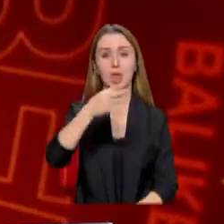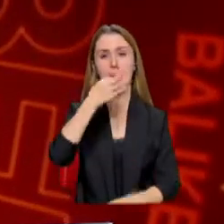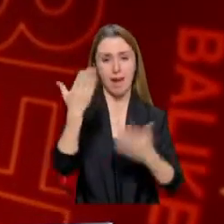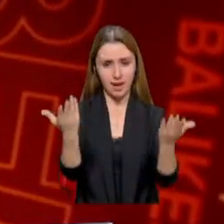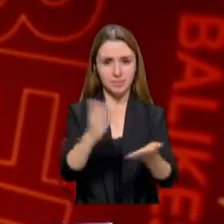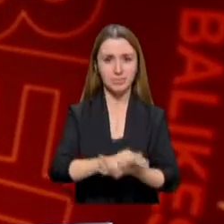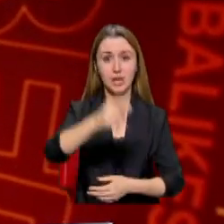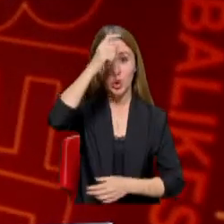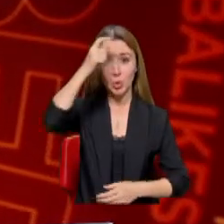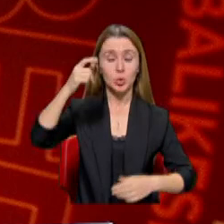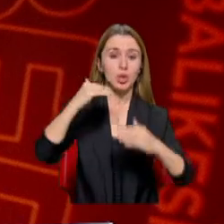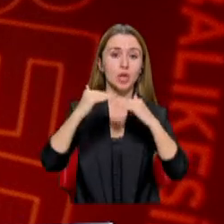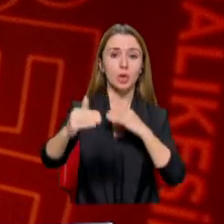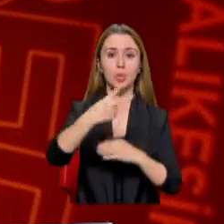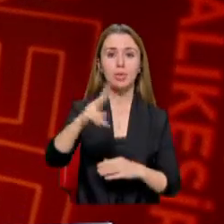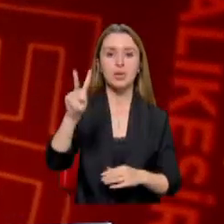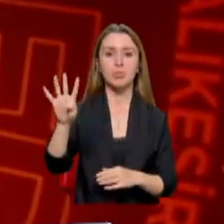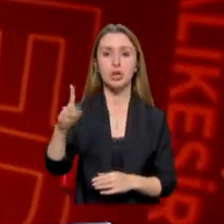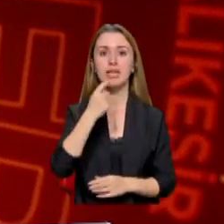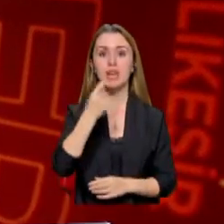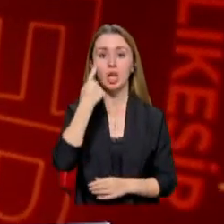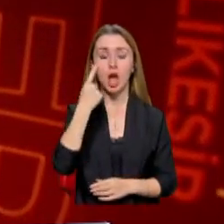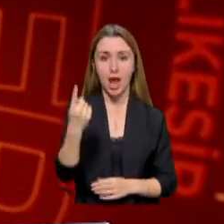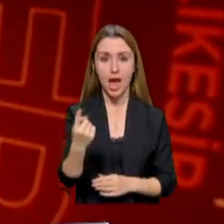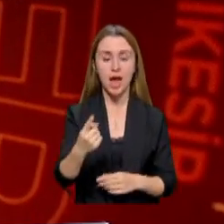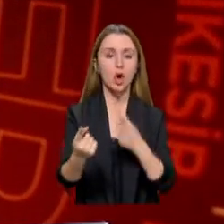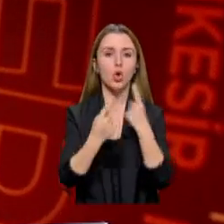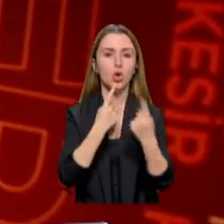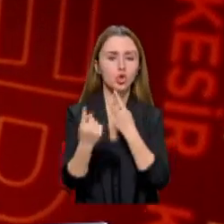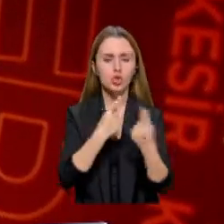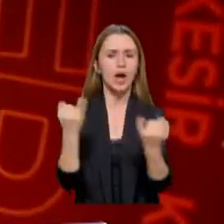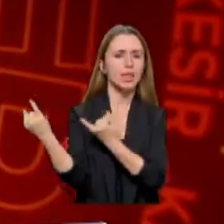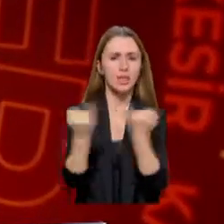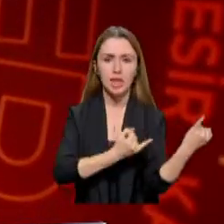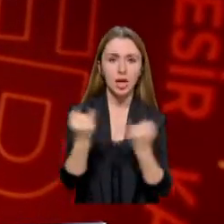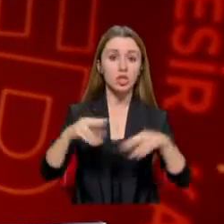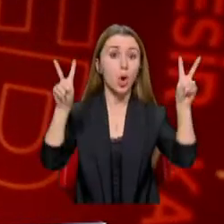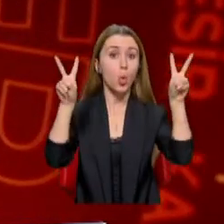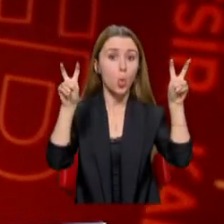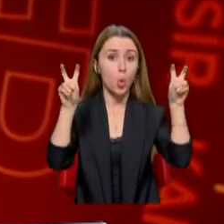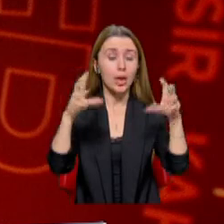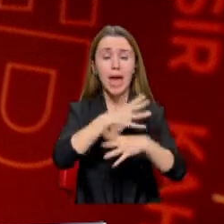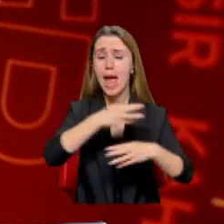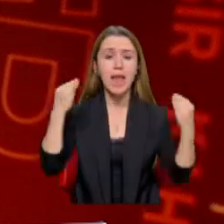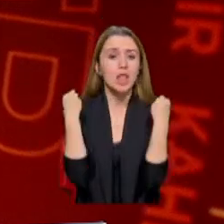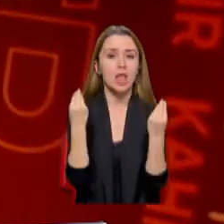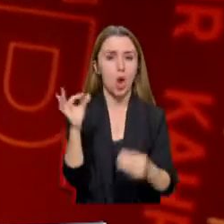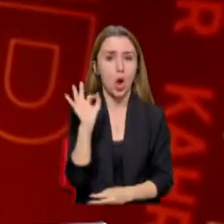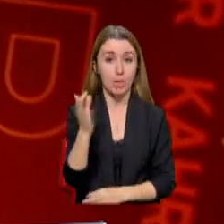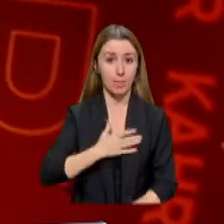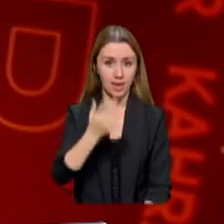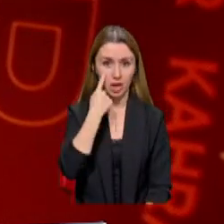eyiz Türkiye'nin 2024 yılının konuşacağımız tartışacağız meselelerinden en önemlisi